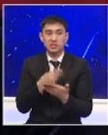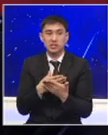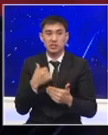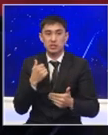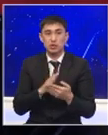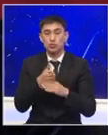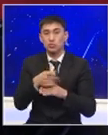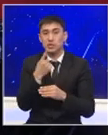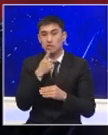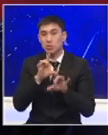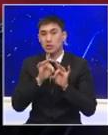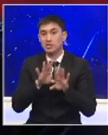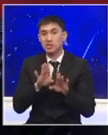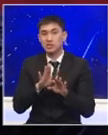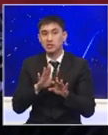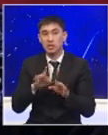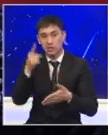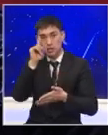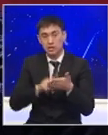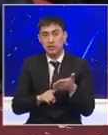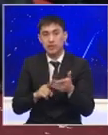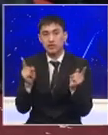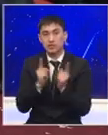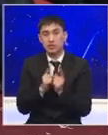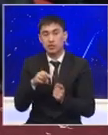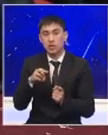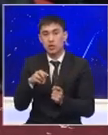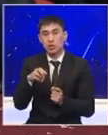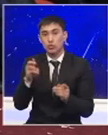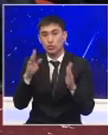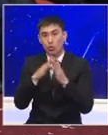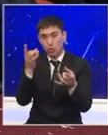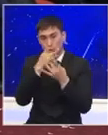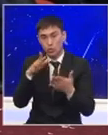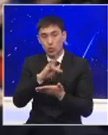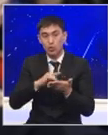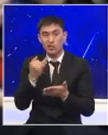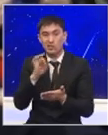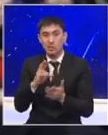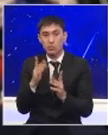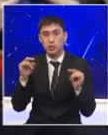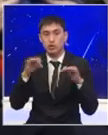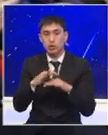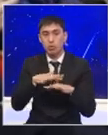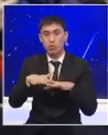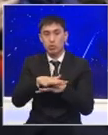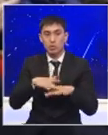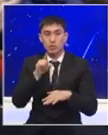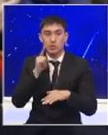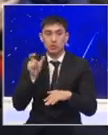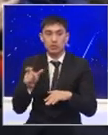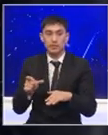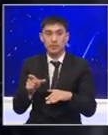и доступным языком рассказывает о тонкостях религии навстречу к теологу в Дом культуры города Иссык пришло большое количество молодых людей